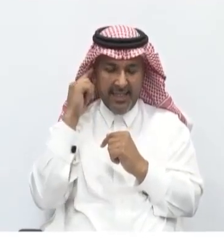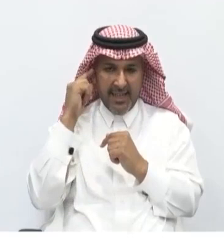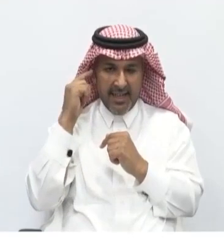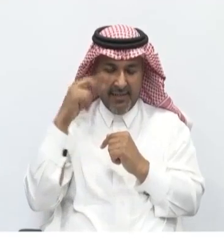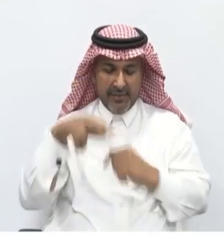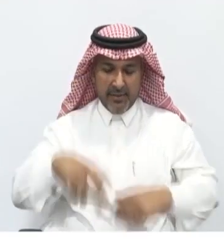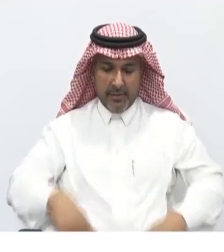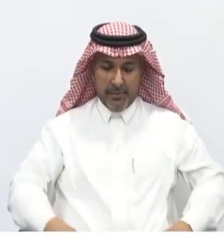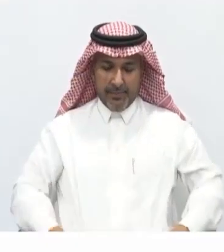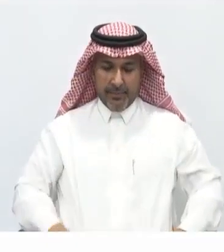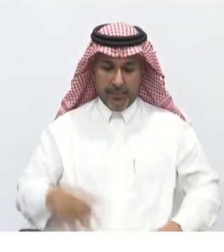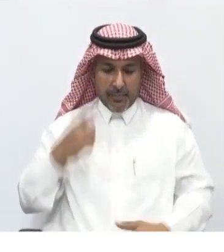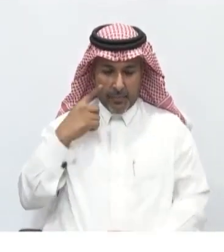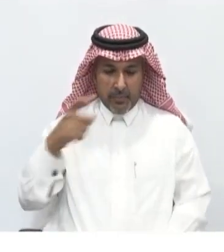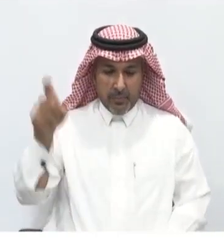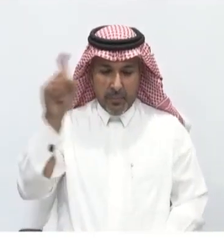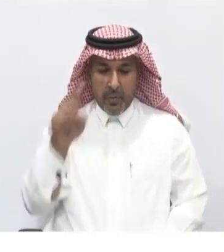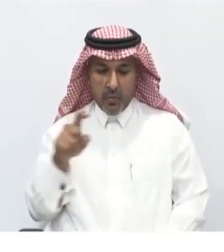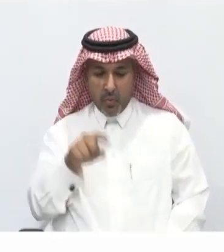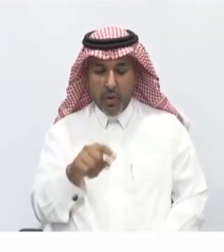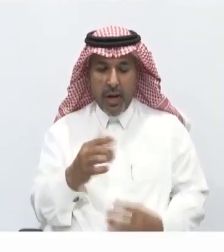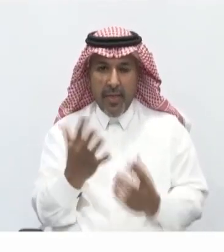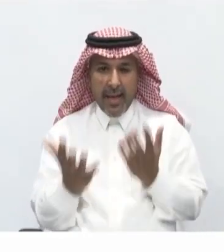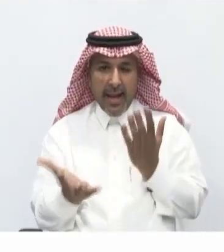استخرج من هذه المعادله